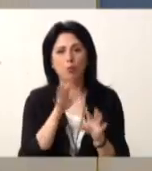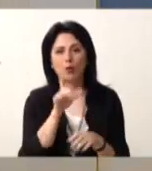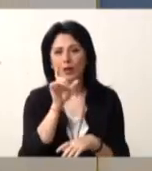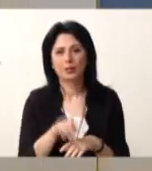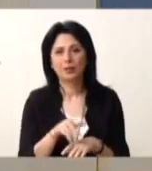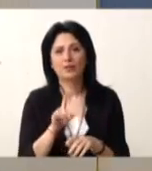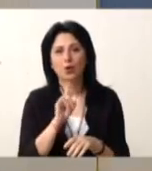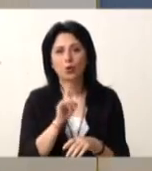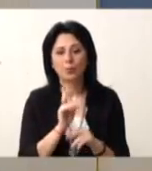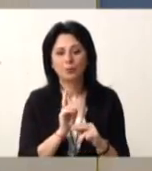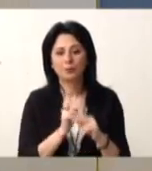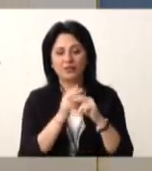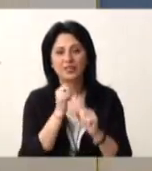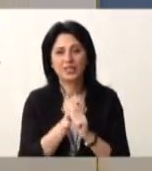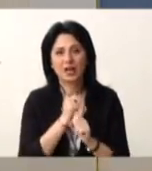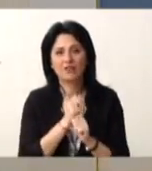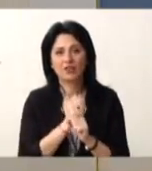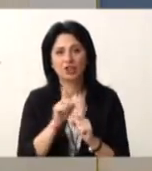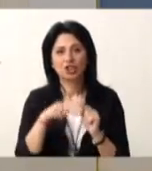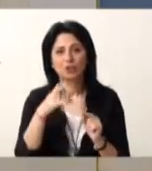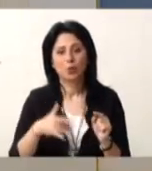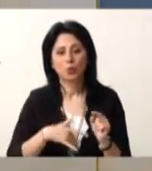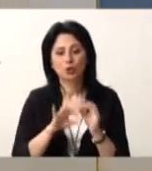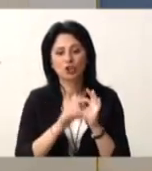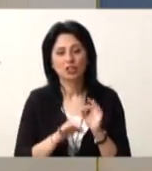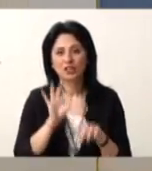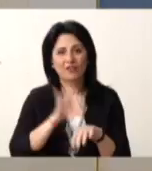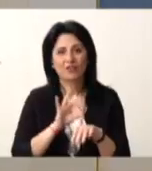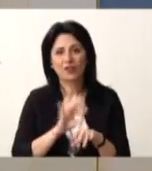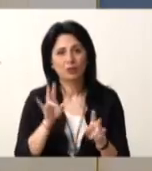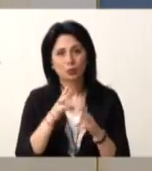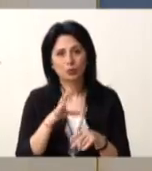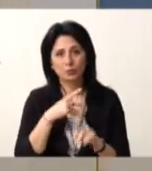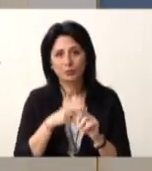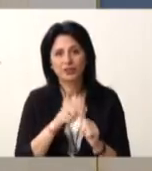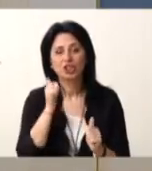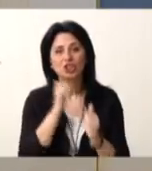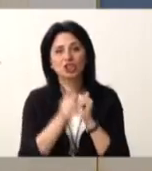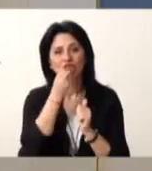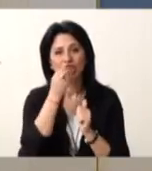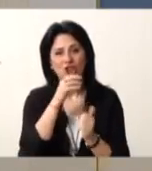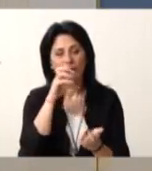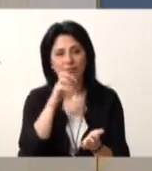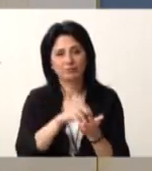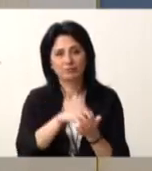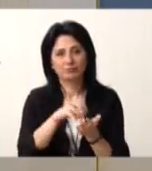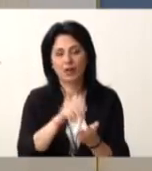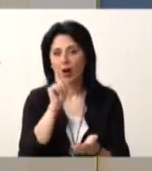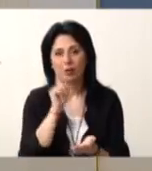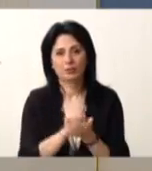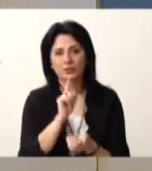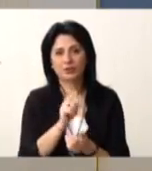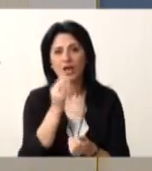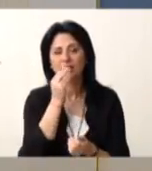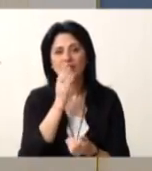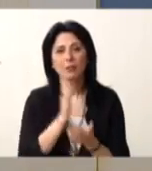ნებისმიერმა ადამიანმა, რომ პრევენცია გავაკეთოთ, რომ შემდგომში კუჭ-ყლავის ტრაქტის დაავადებები არ ქონდეს, ხშირი ჭამის პრინციპი დავიცოთ, იმიტომ